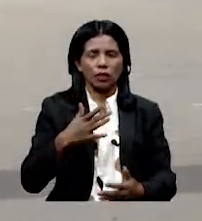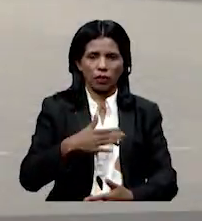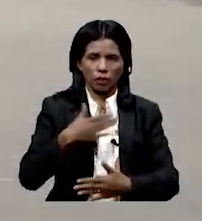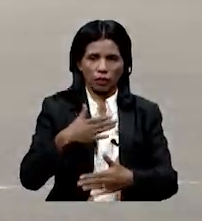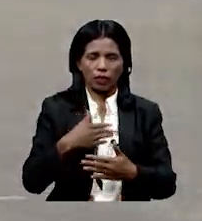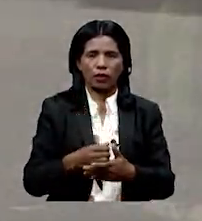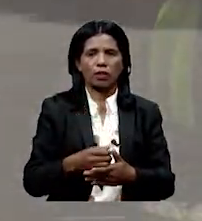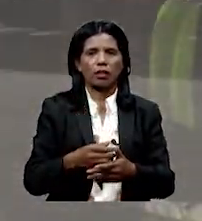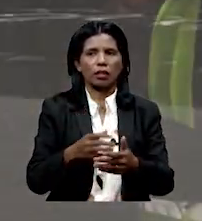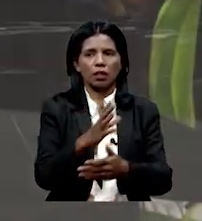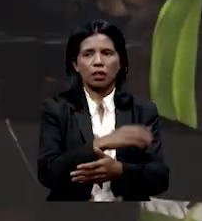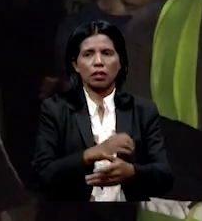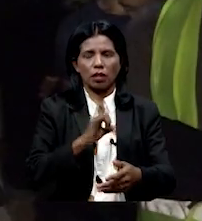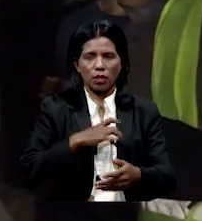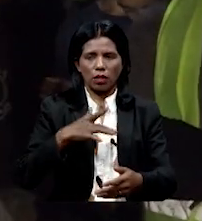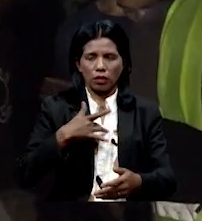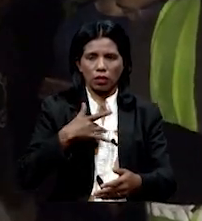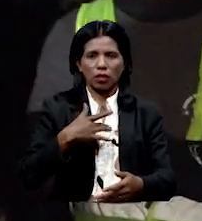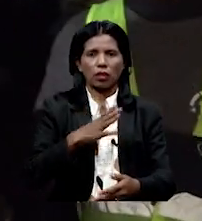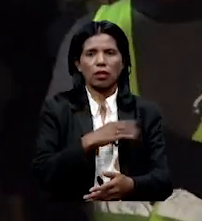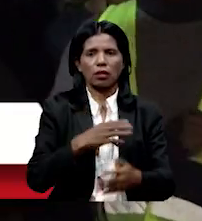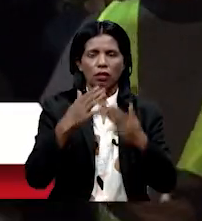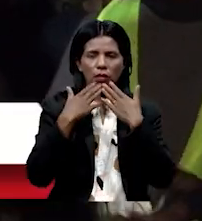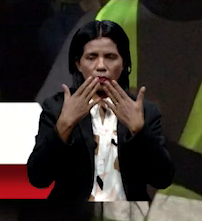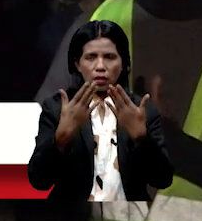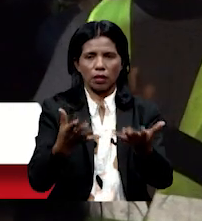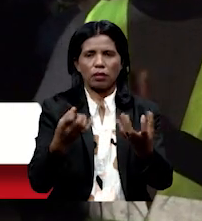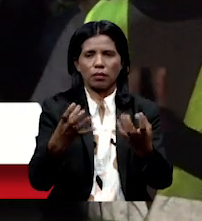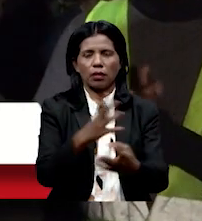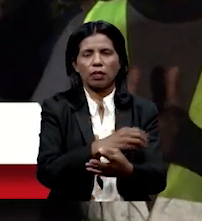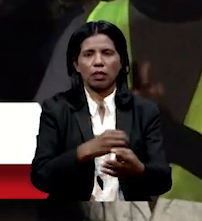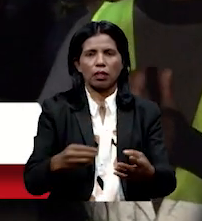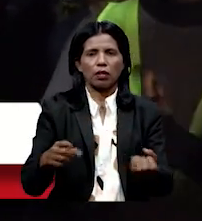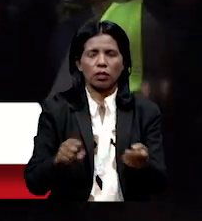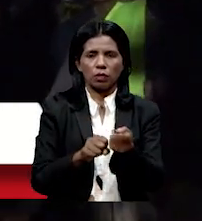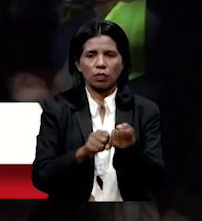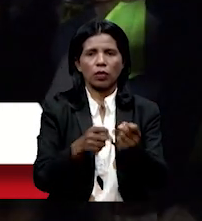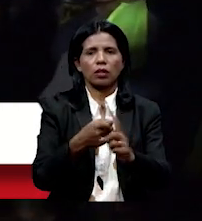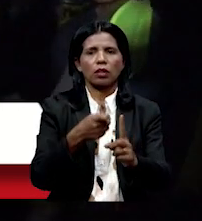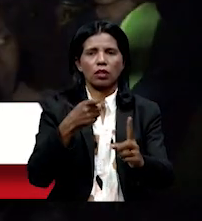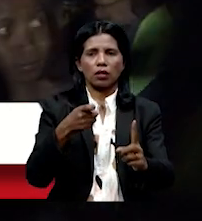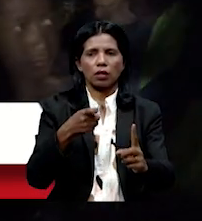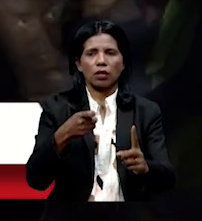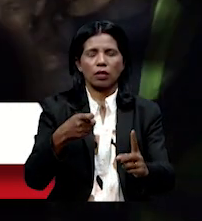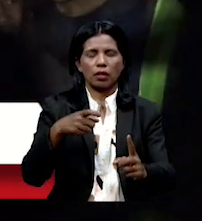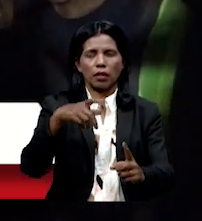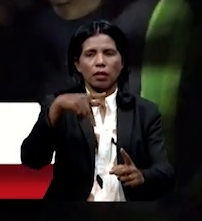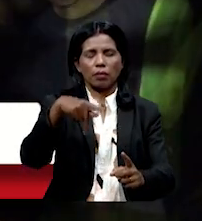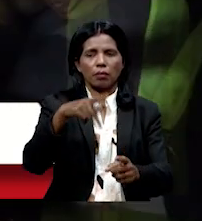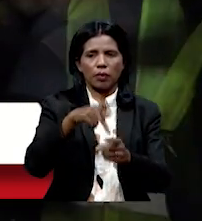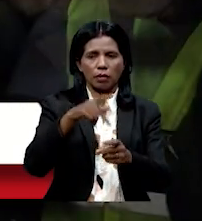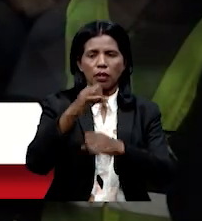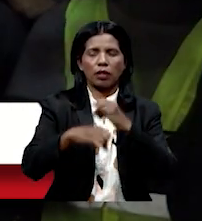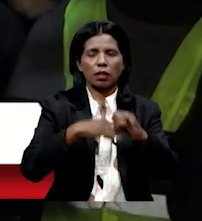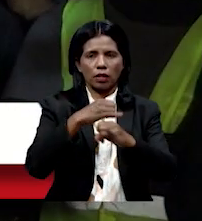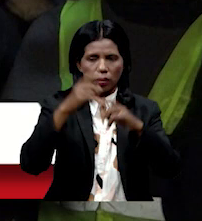ia evento irane. Ausente obrigado Barak ba sponsor tunggal Pertamina Internasional